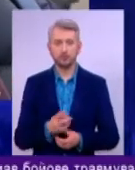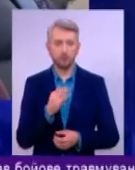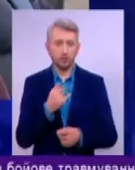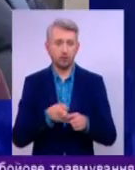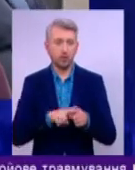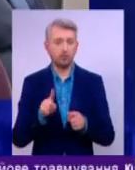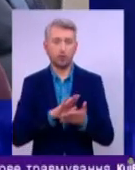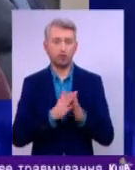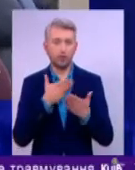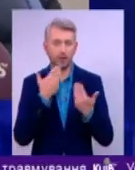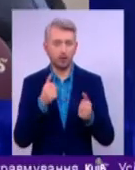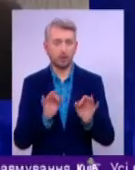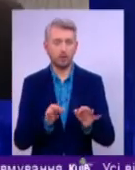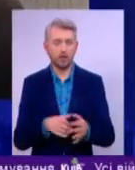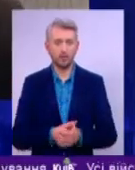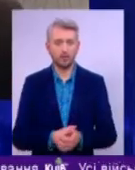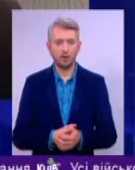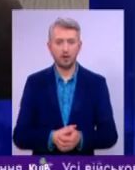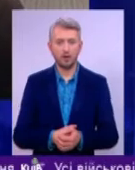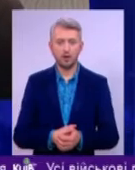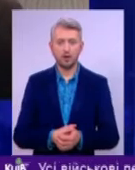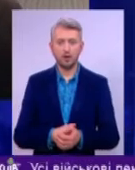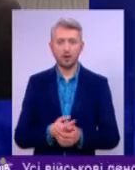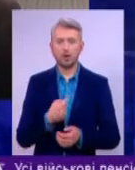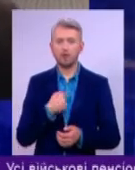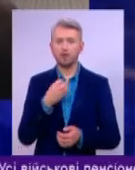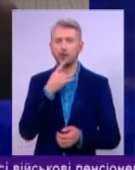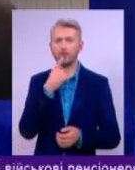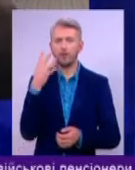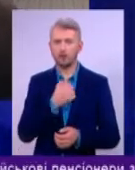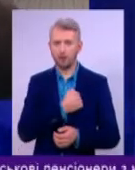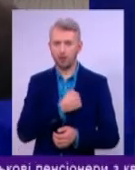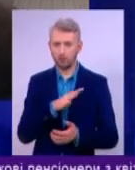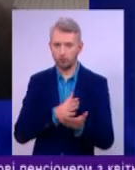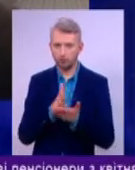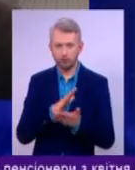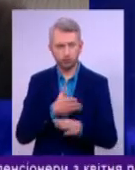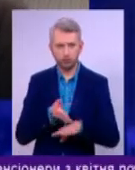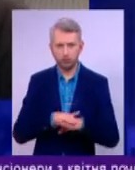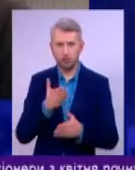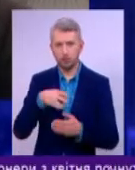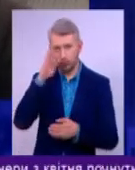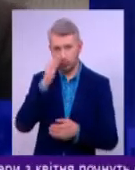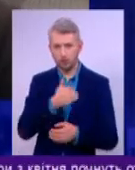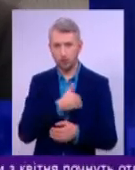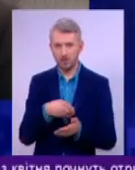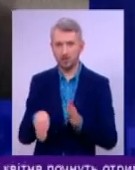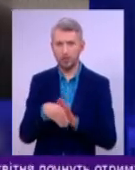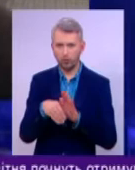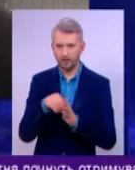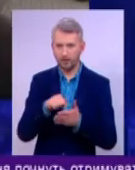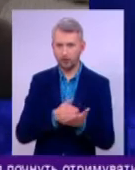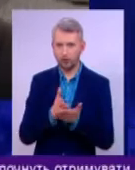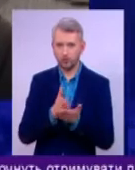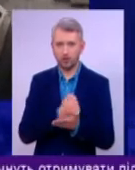Тому що условій немає нормальних. Я ще в совєтській армії служив, там було нелегко, можу сказати. Якщо хлопець хоче відкупитися від служби в